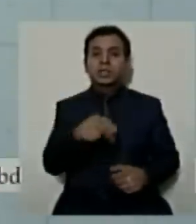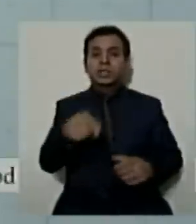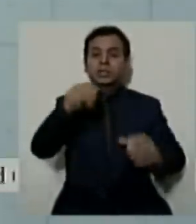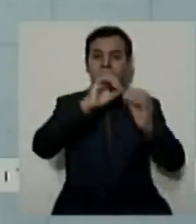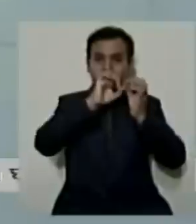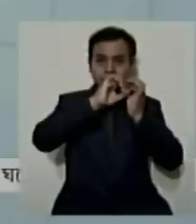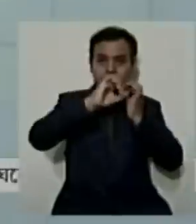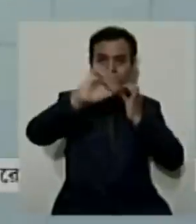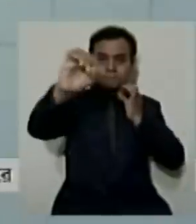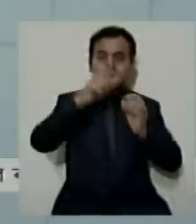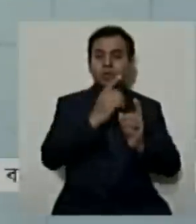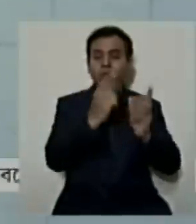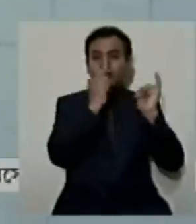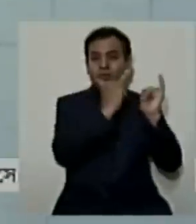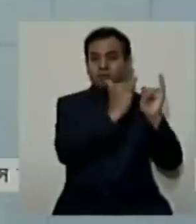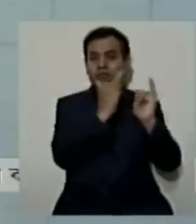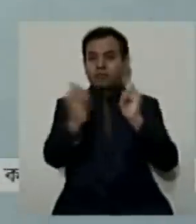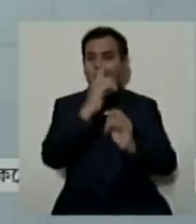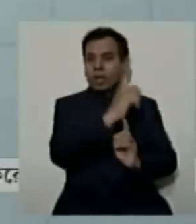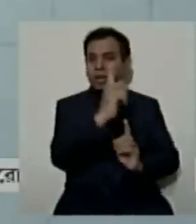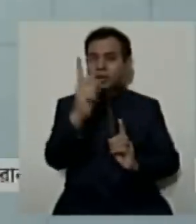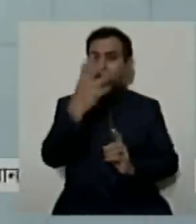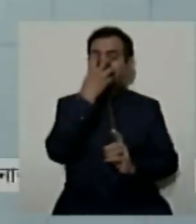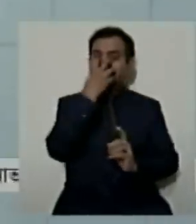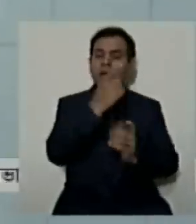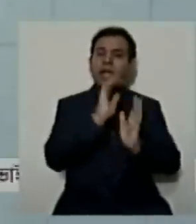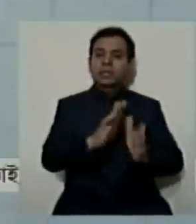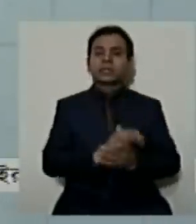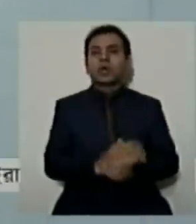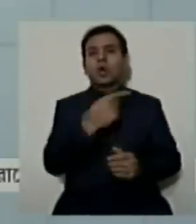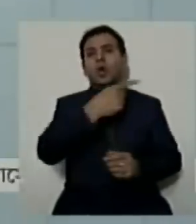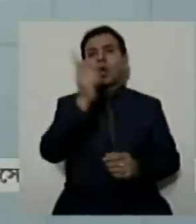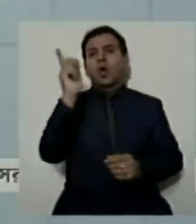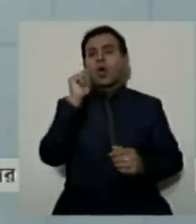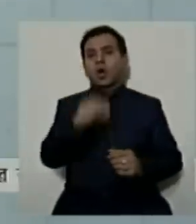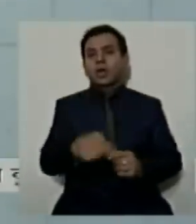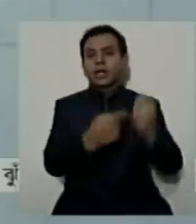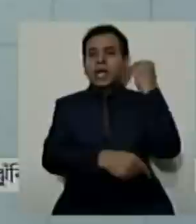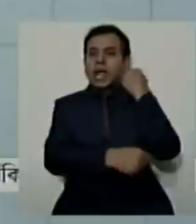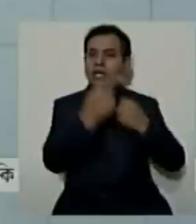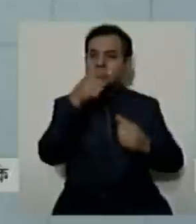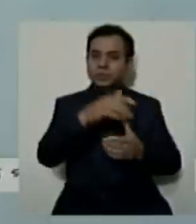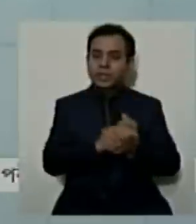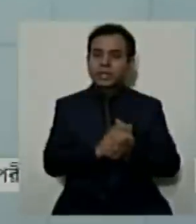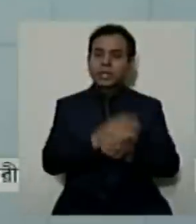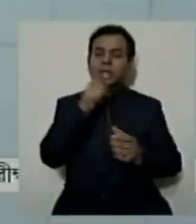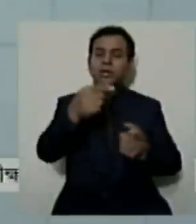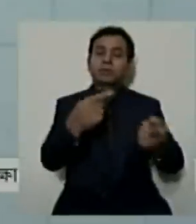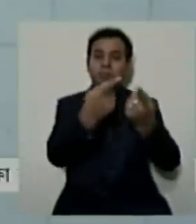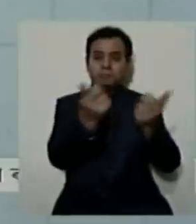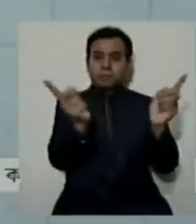বিশ্বসাহিত্য হাসপাতালে কেন্দ্রীয়ভাবে অক্সিজেন সরবরাহের ব্যবস্থা আছে এবং কোভিড-19 উপলক্ষে